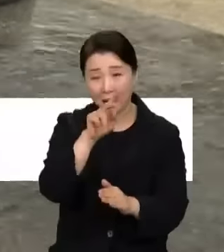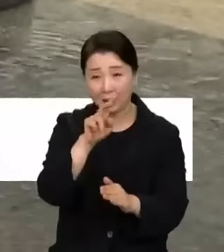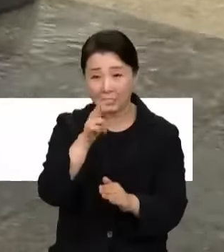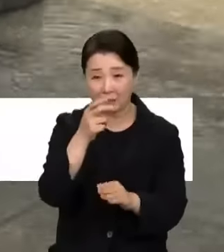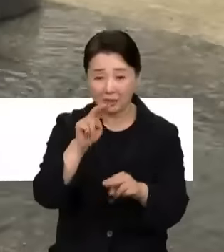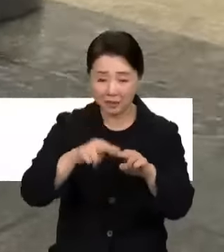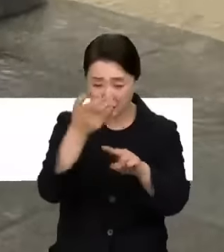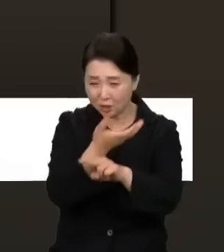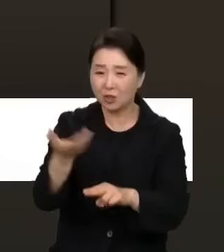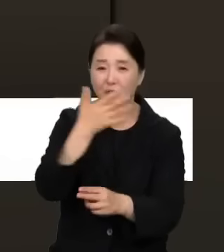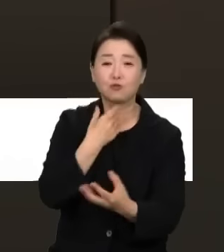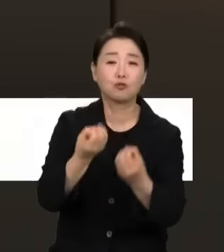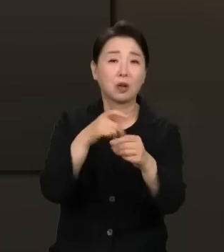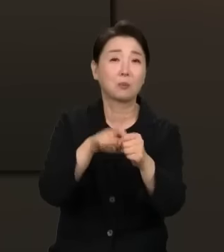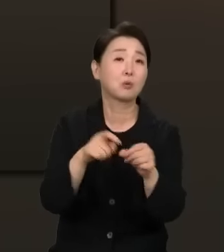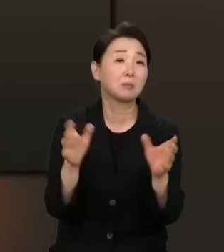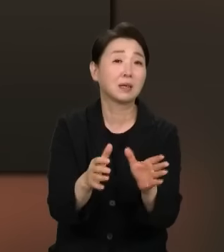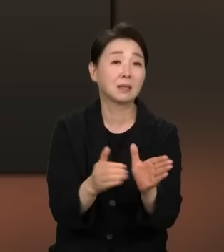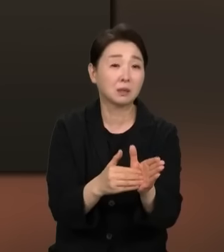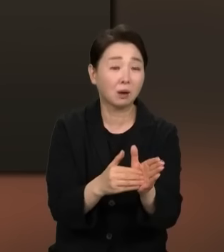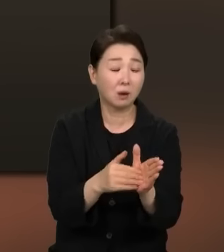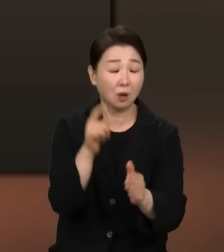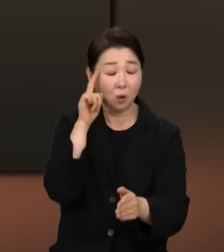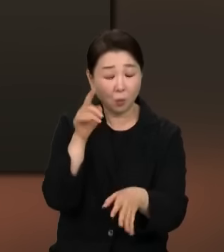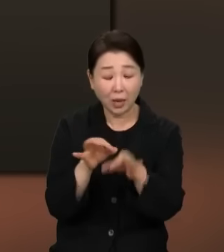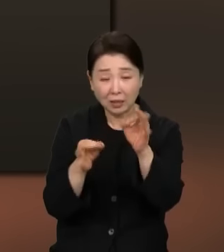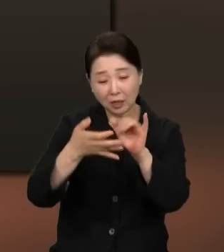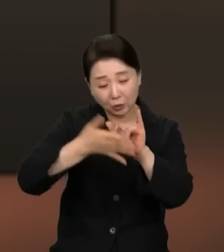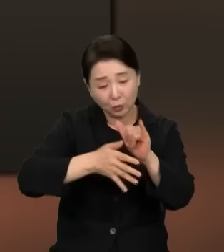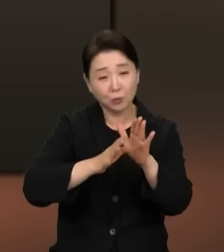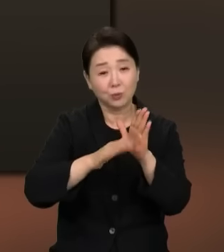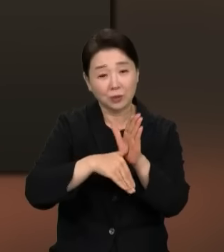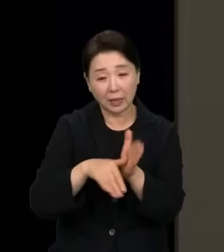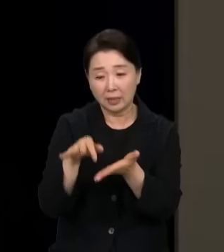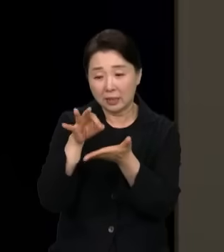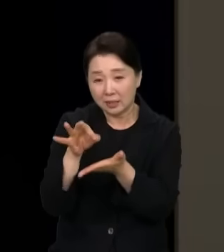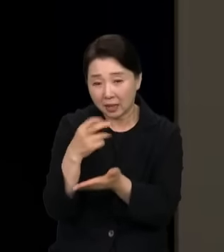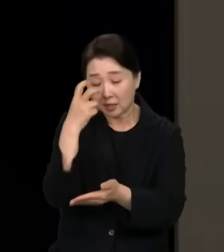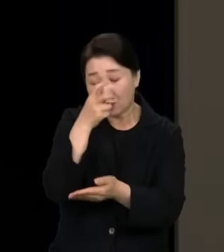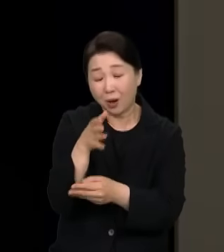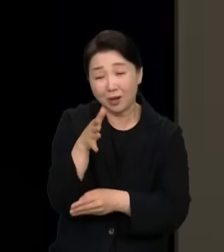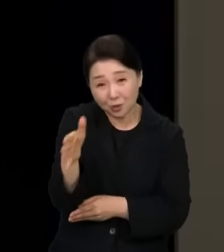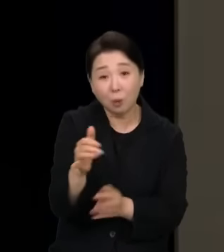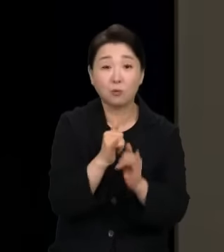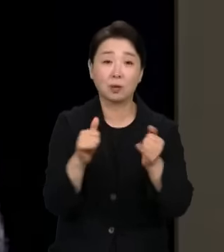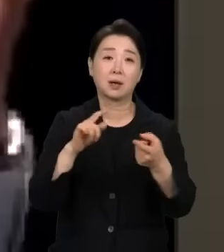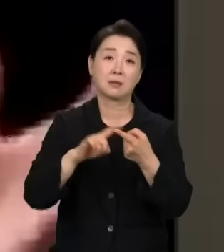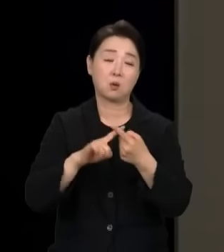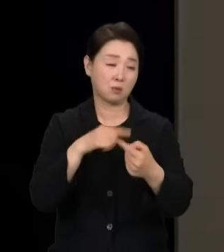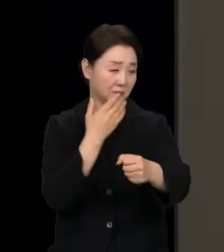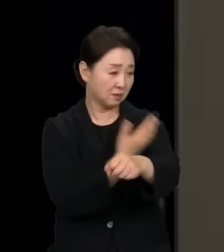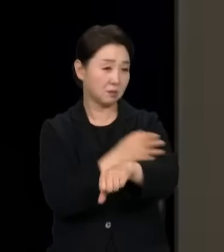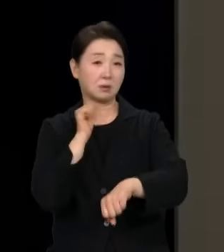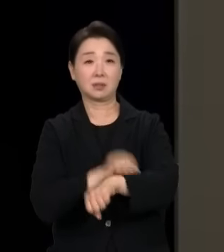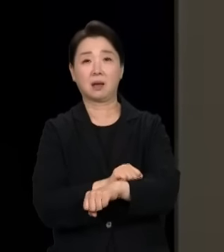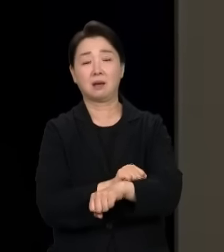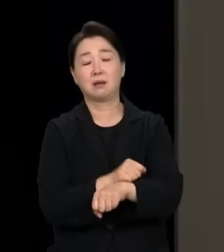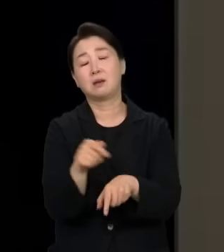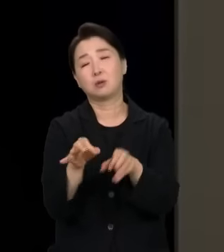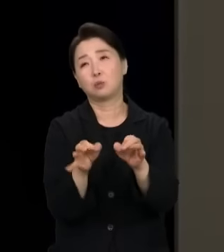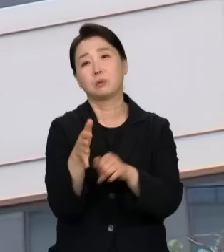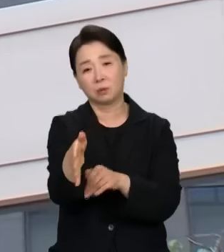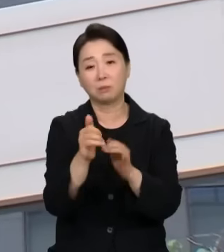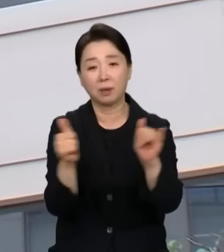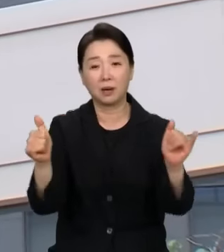축하하는 자리였습니다. 박 씨는 소속 은행 유튜브에서 자산관리 전문가로 소개될 정도로 실력을 인정받는